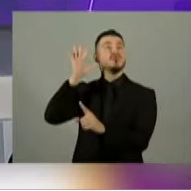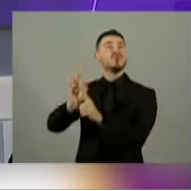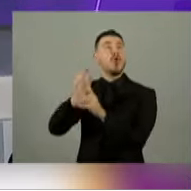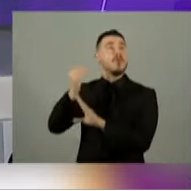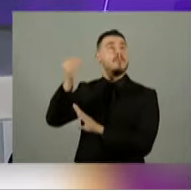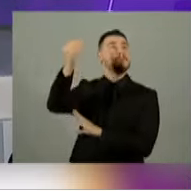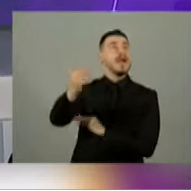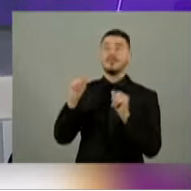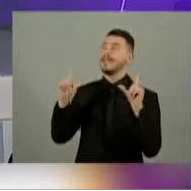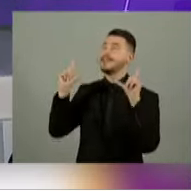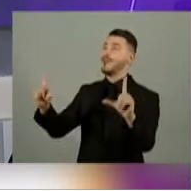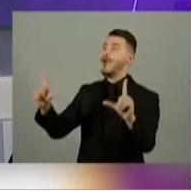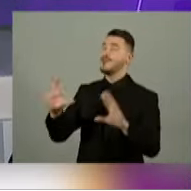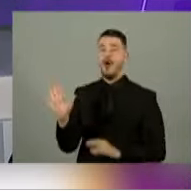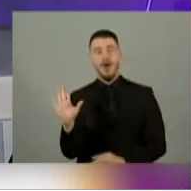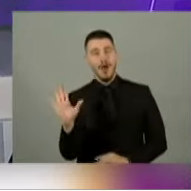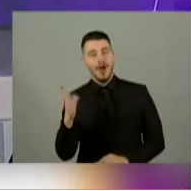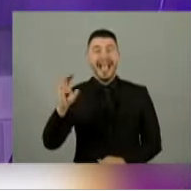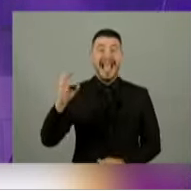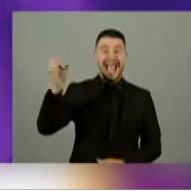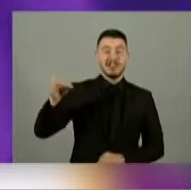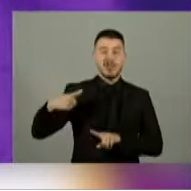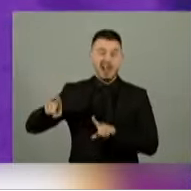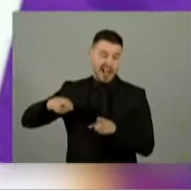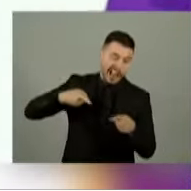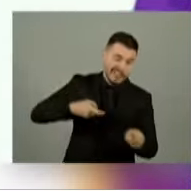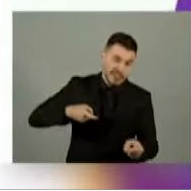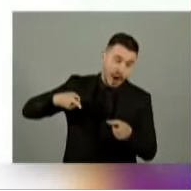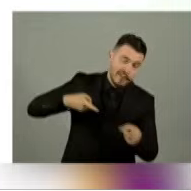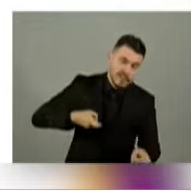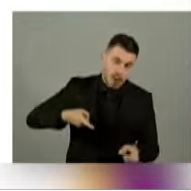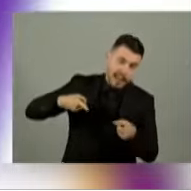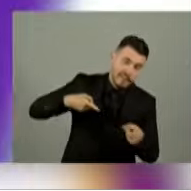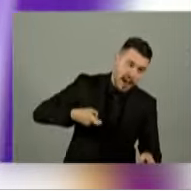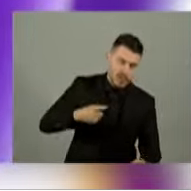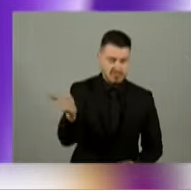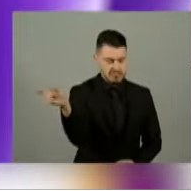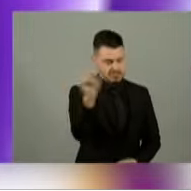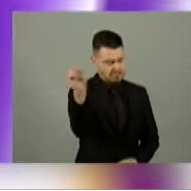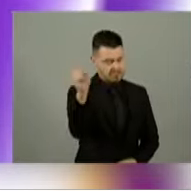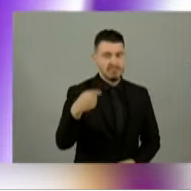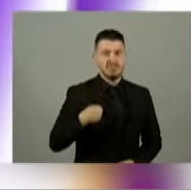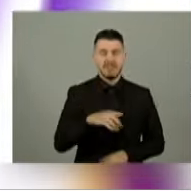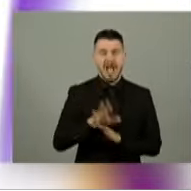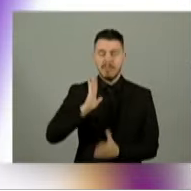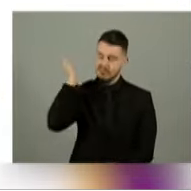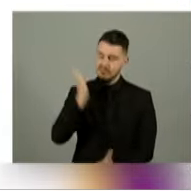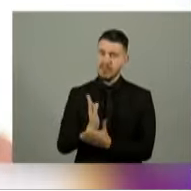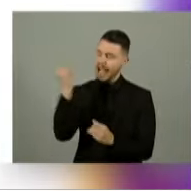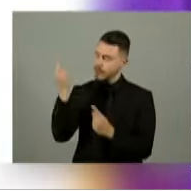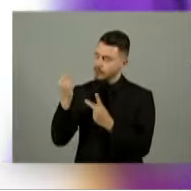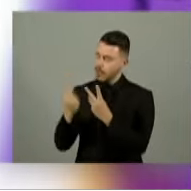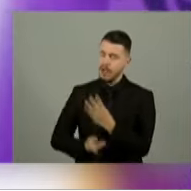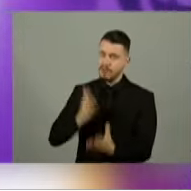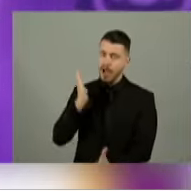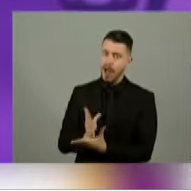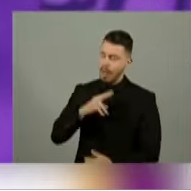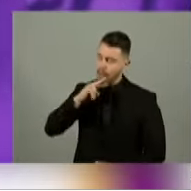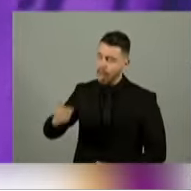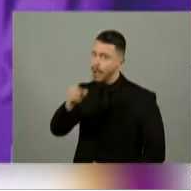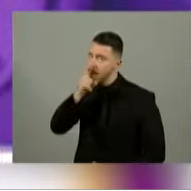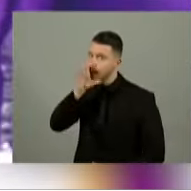Ναι. Επικοινωνιακά, δεδομένου ότι η παρέμβαση έγινε λίγα λεπτά πριν ξεκινήσει το συνέδριο, που σημαίνει ότι δεν δίνεις